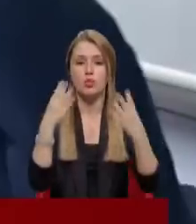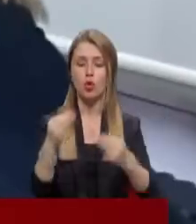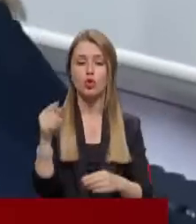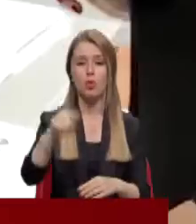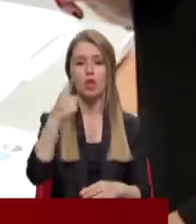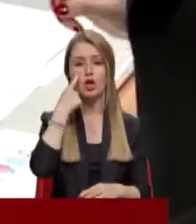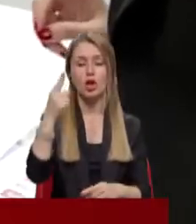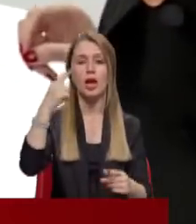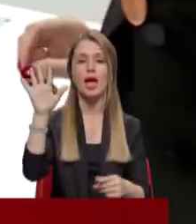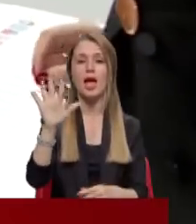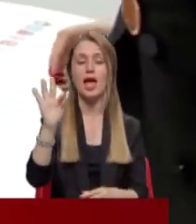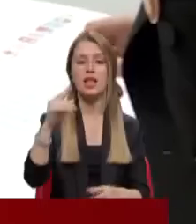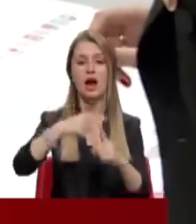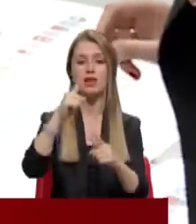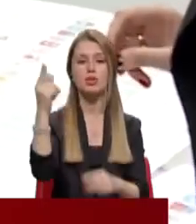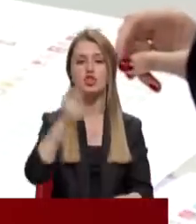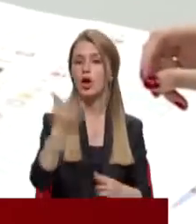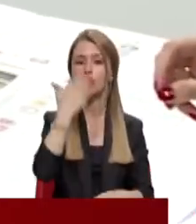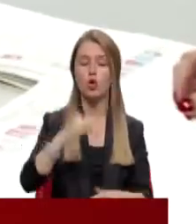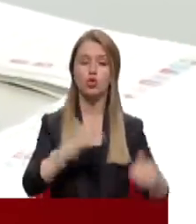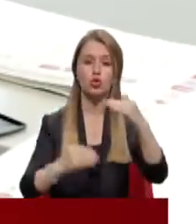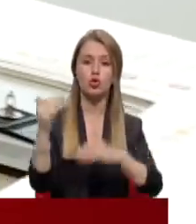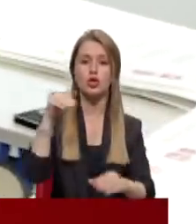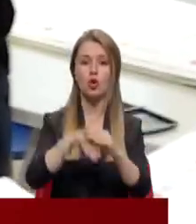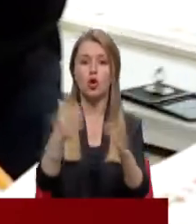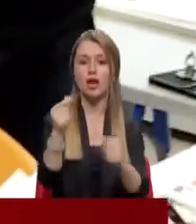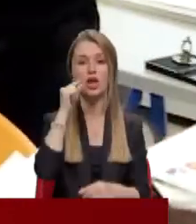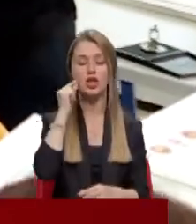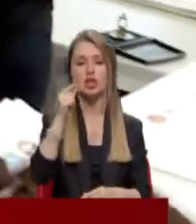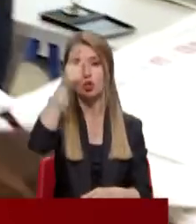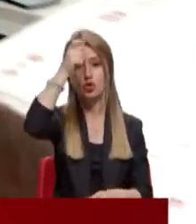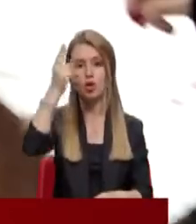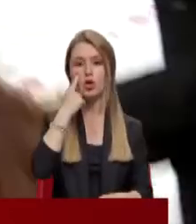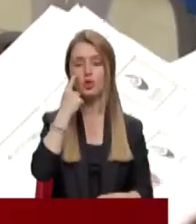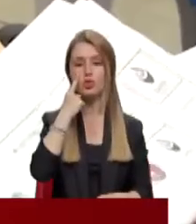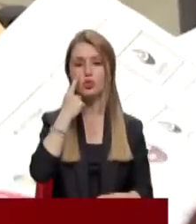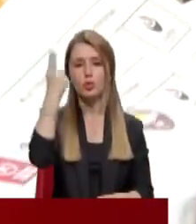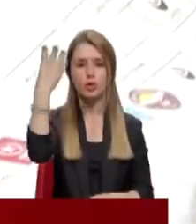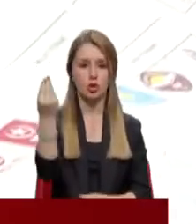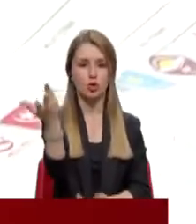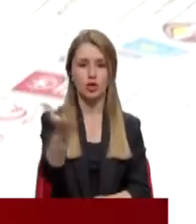turda 50 artı 1 şartı yok. En yüksek oyu alan aday Türkiye'nin 13. Cumhurbaşkanı olacak.